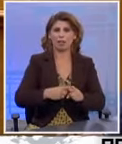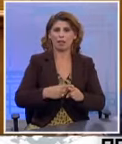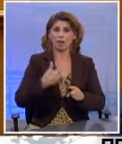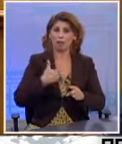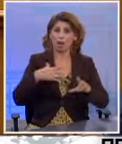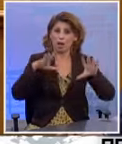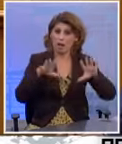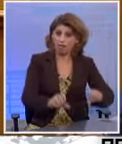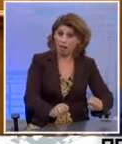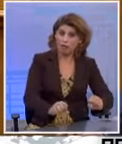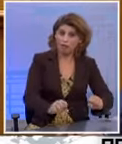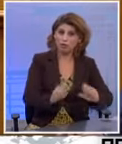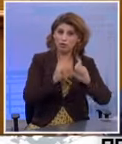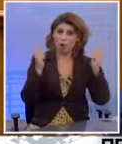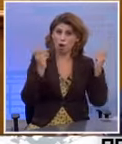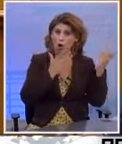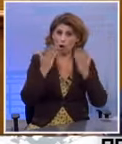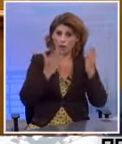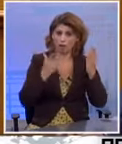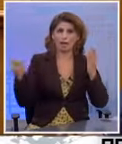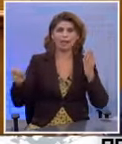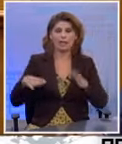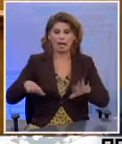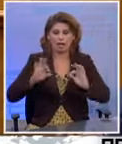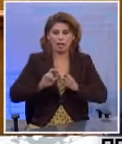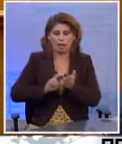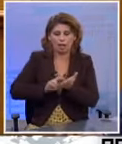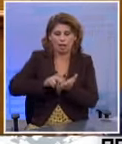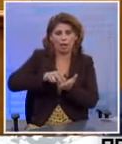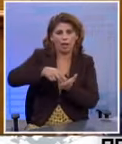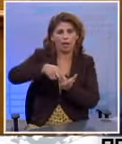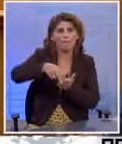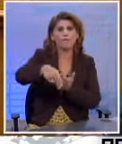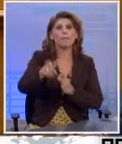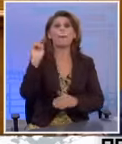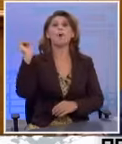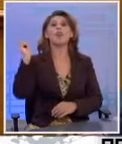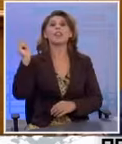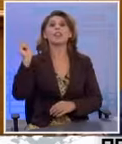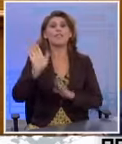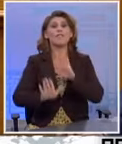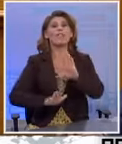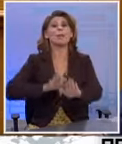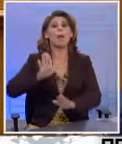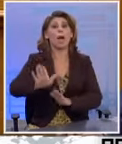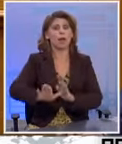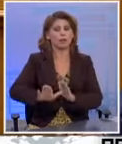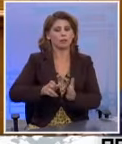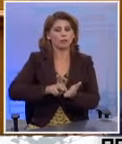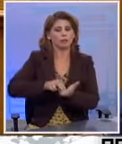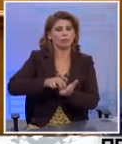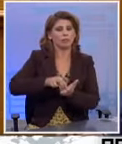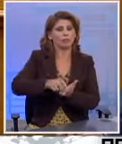καταλήψεις, ξεκινάγατε τα πολιτικά σας βήματα. Και τα ξεκινάγατε τα πολιτικά σας βήματα υπό τη στενή